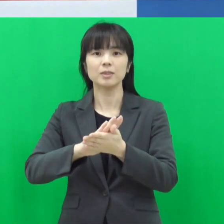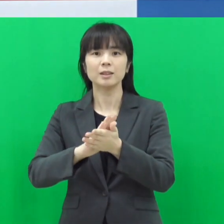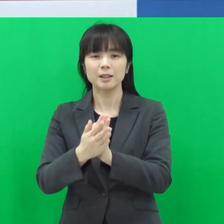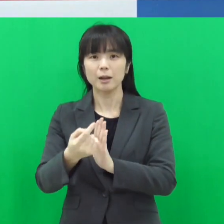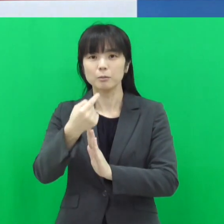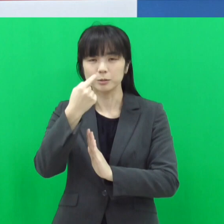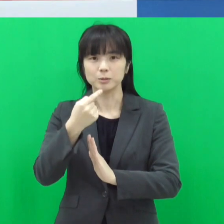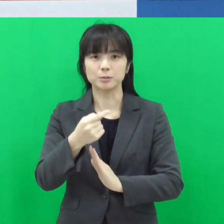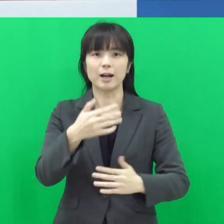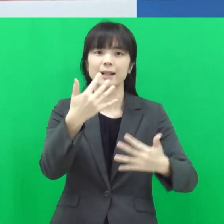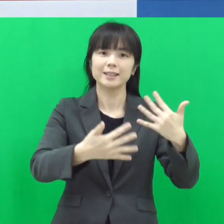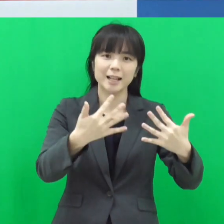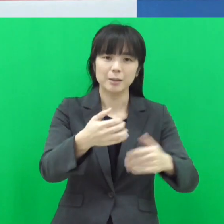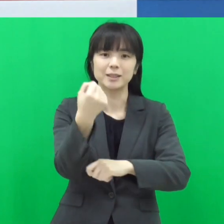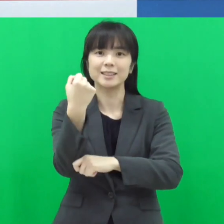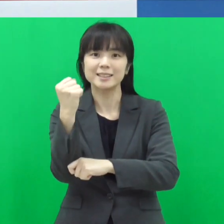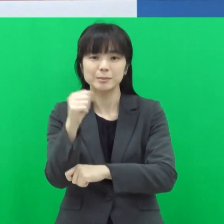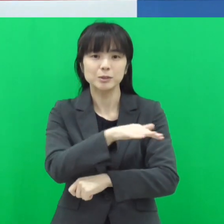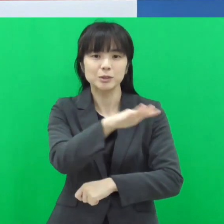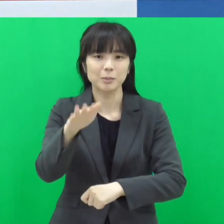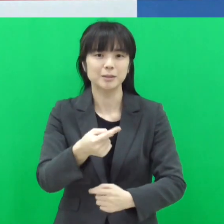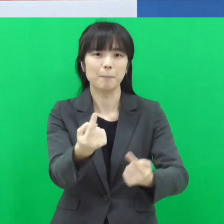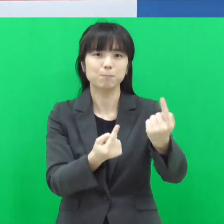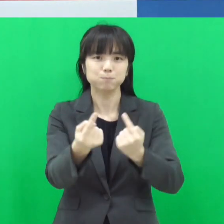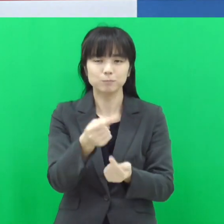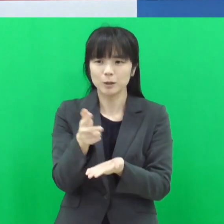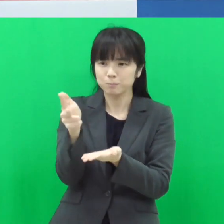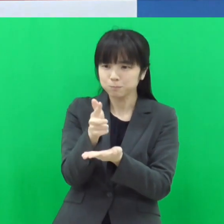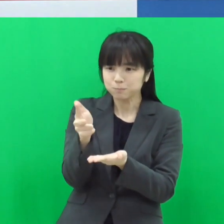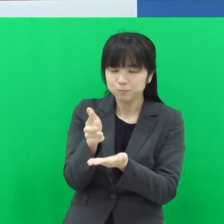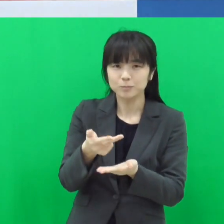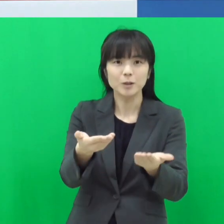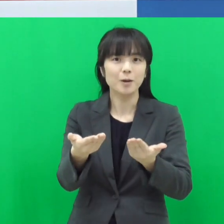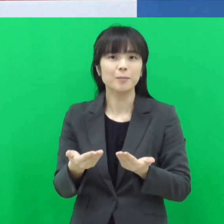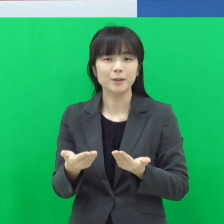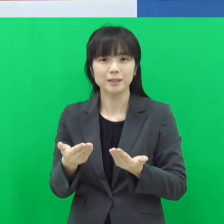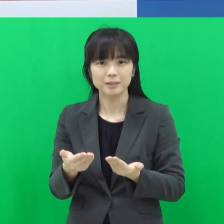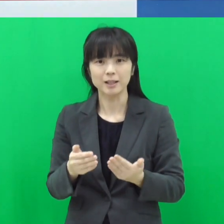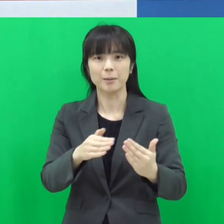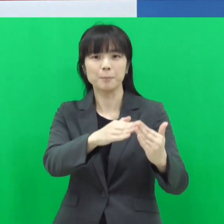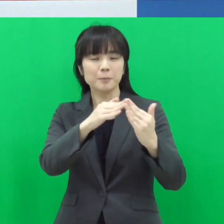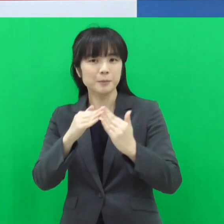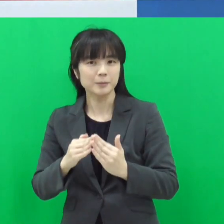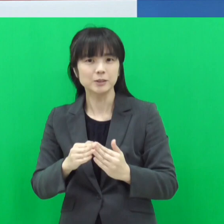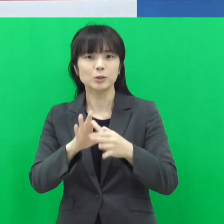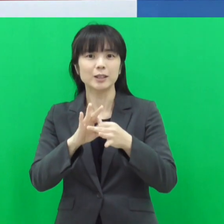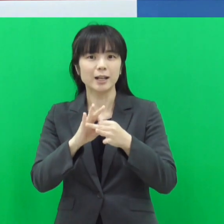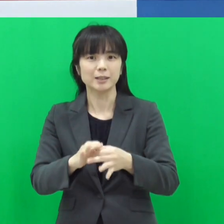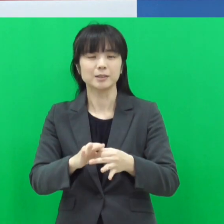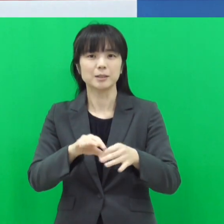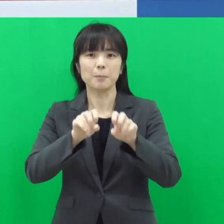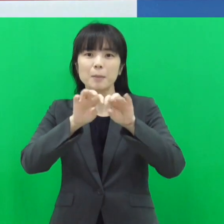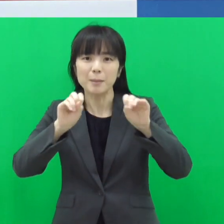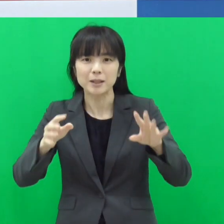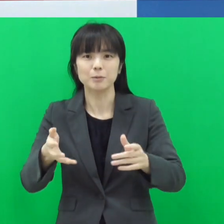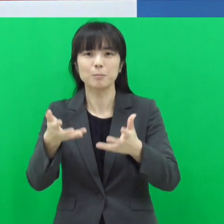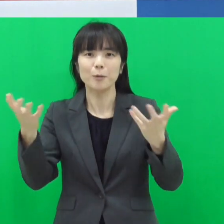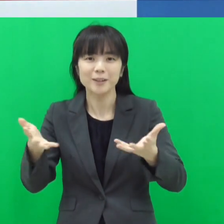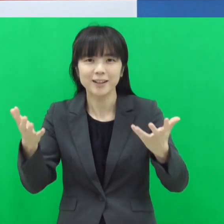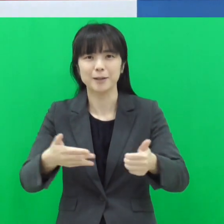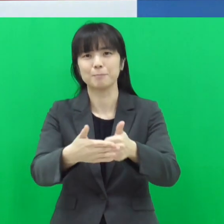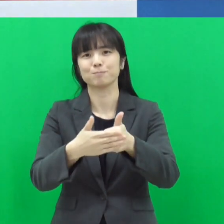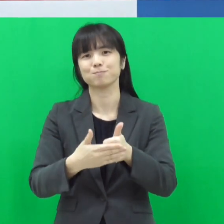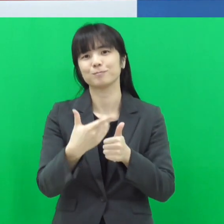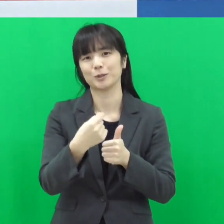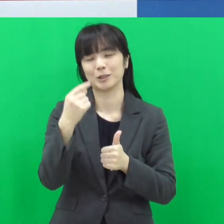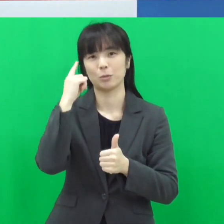報道機関の皆様のお力をお借りし、本県への移住定住の機運をさらに盛り上げていきたいと考えておりますので、ぜひ取材をし